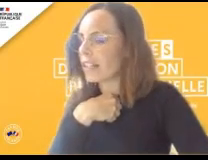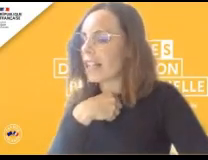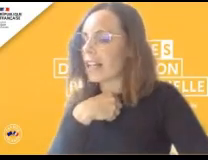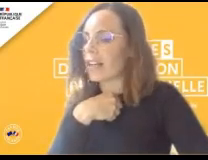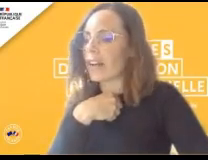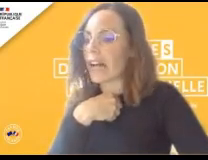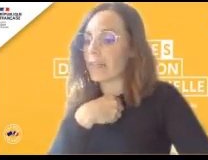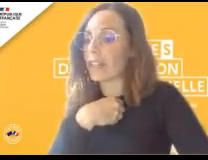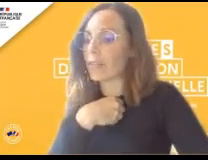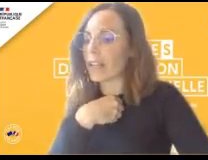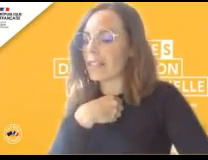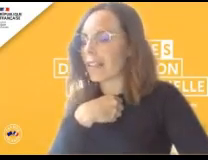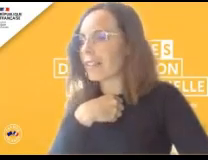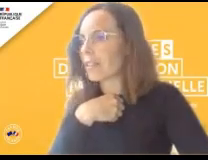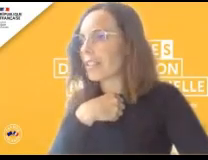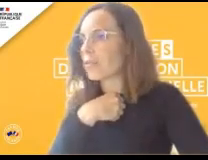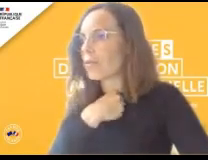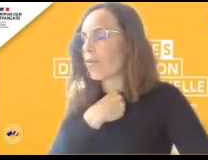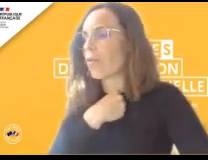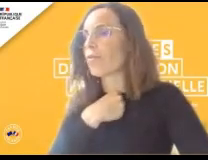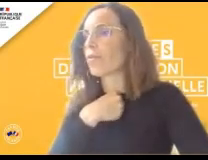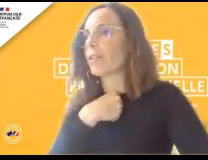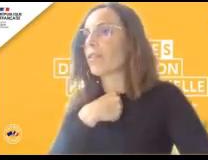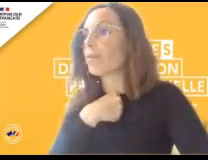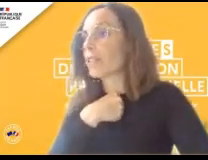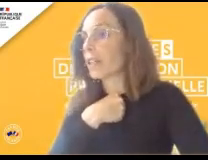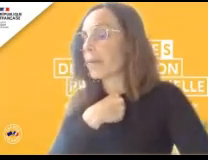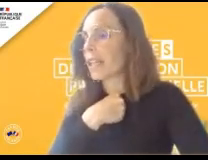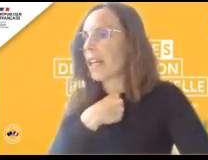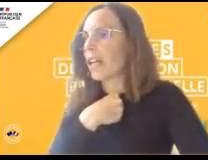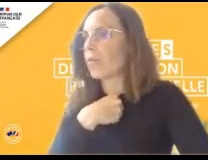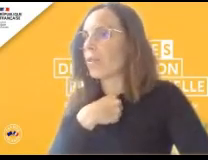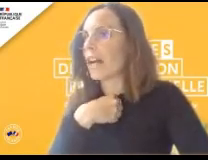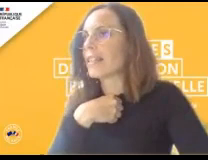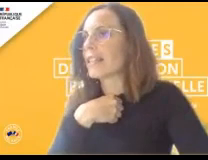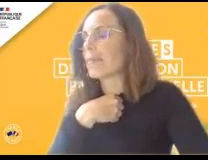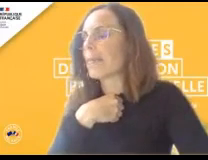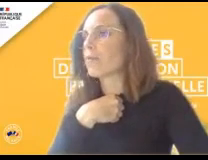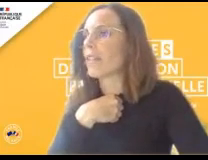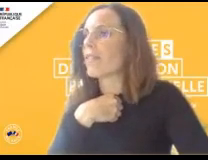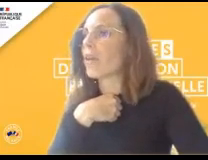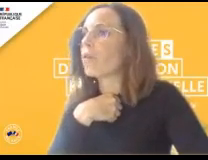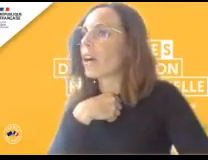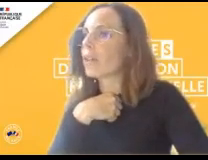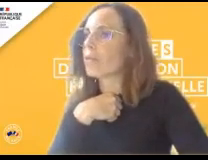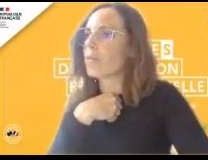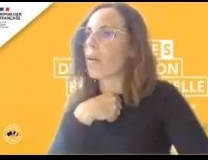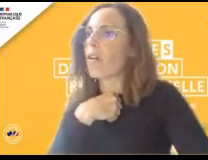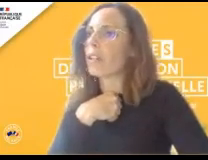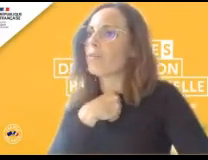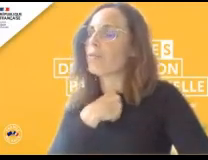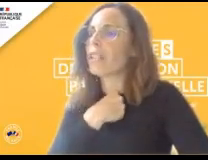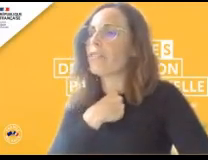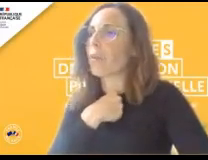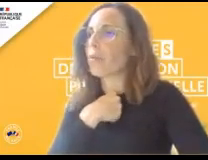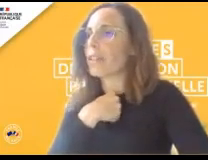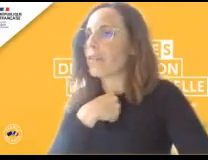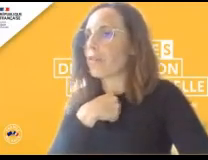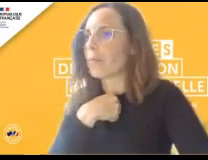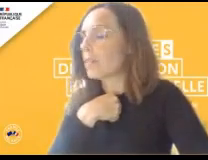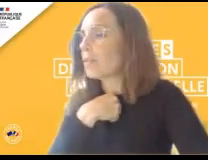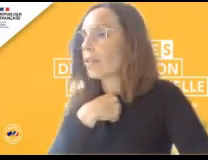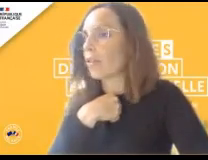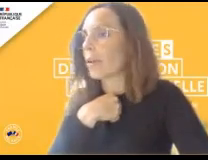lien avec la certification que vous souhaitez obtenir. Donc là, ces espaces conseils VAE, gratuitement, ils vous délivrent un